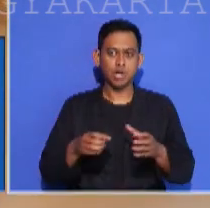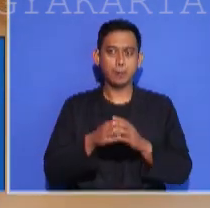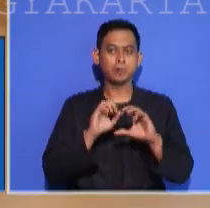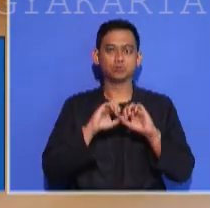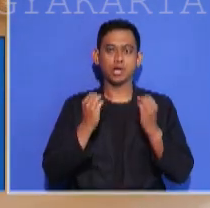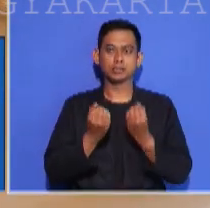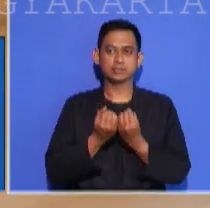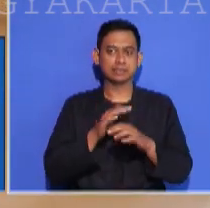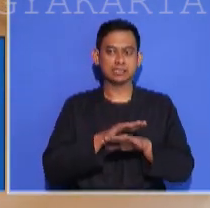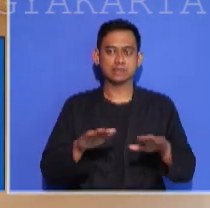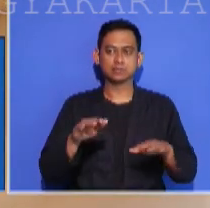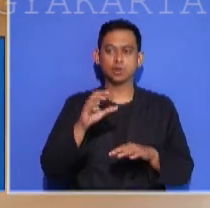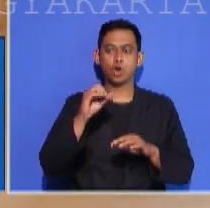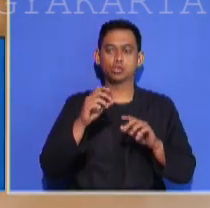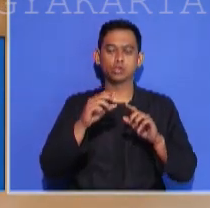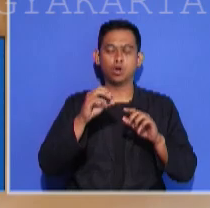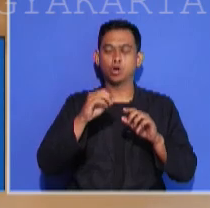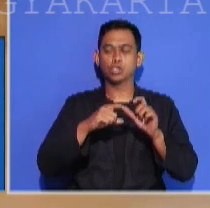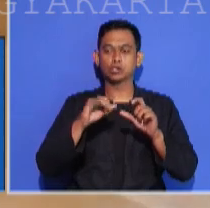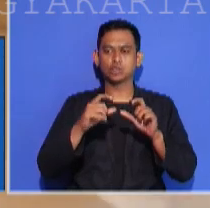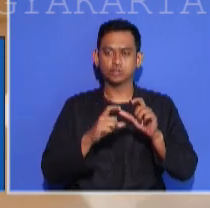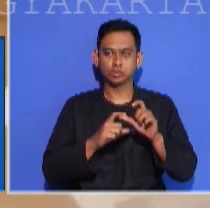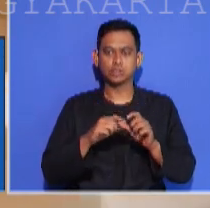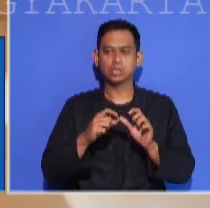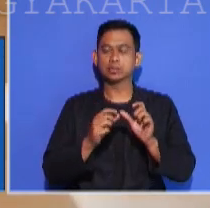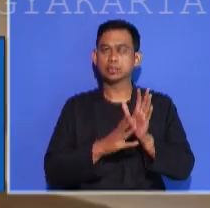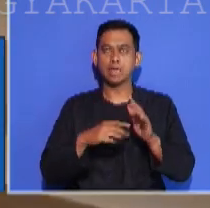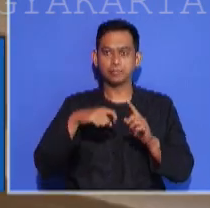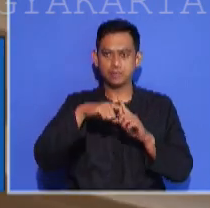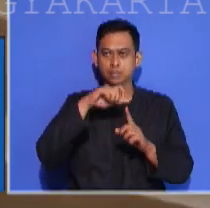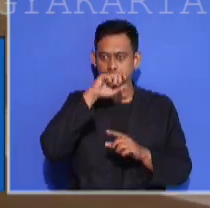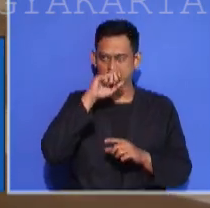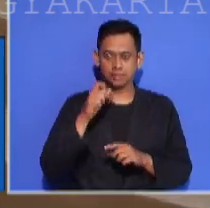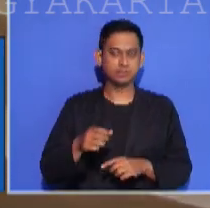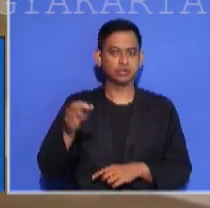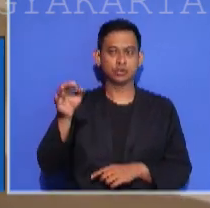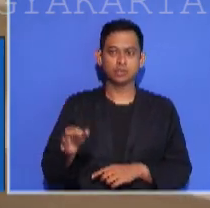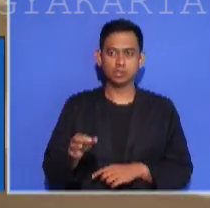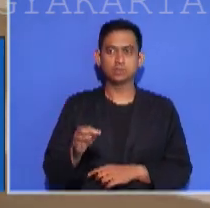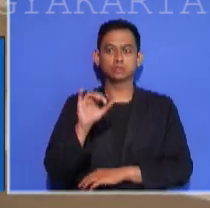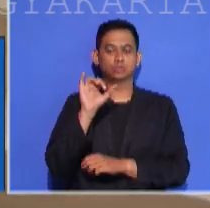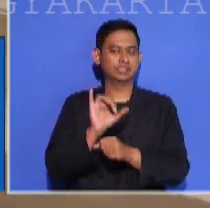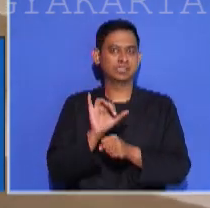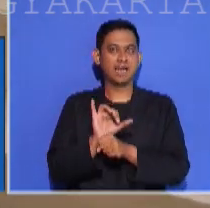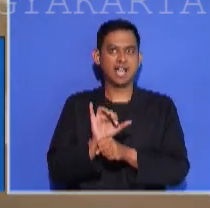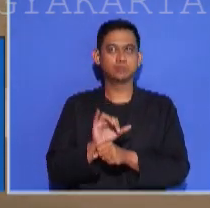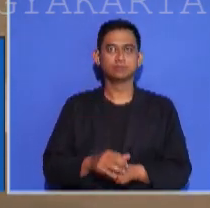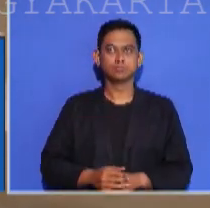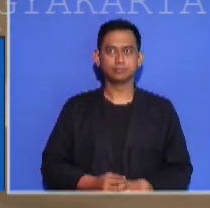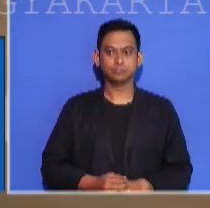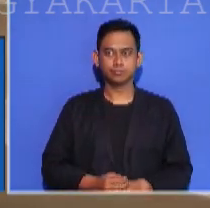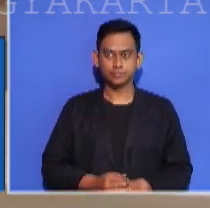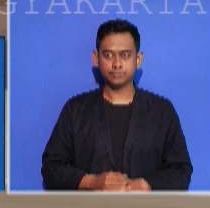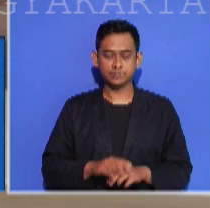intrasekolah atau OSIS di seluruh sekolah SMA, SMK, atau sederajat di wilayah Kota Yogyakarta. Para pelajar yang